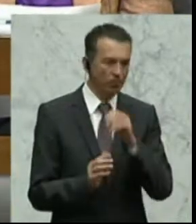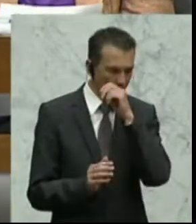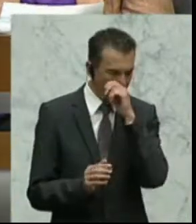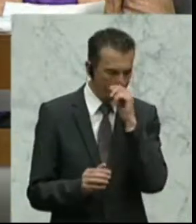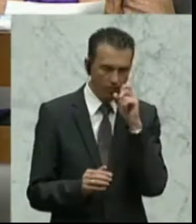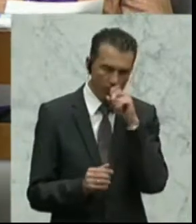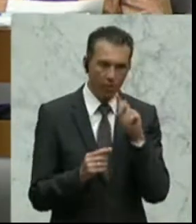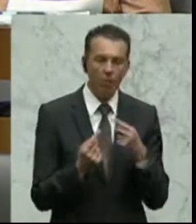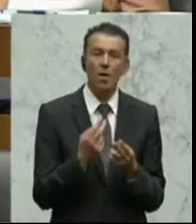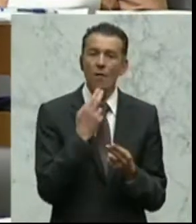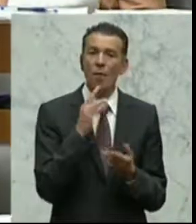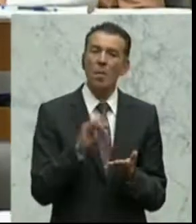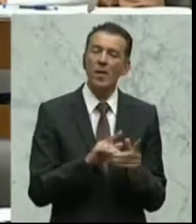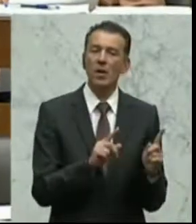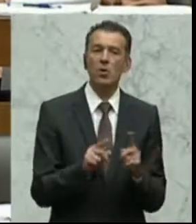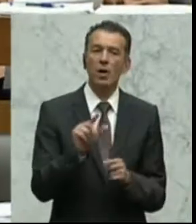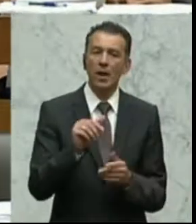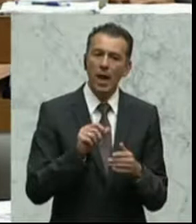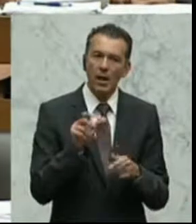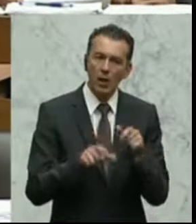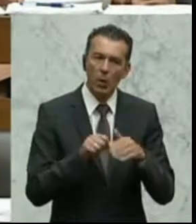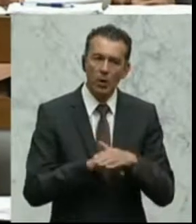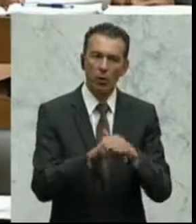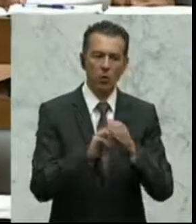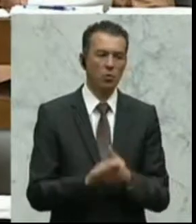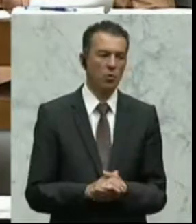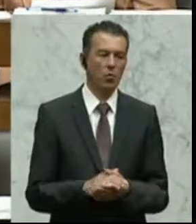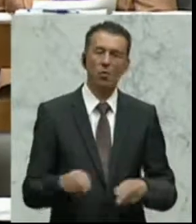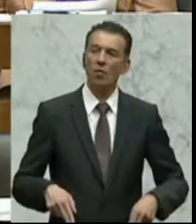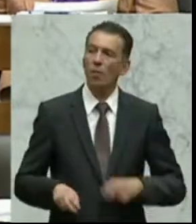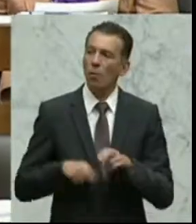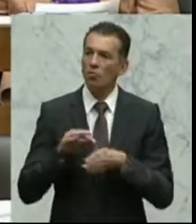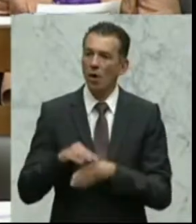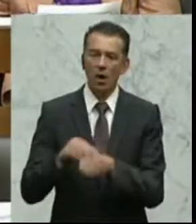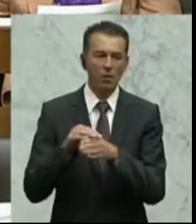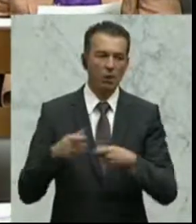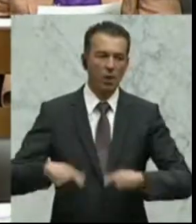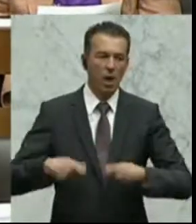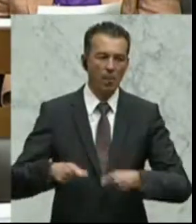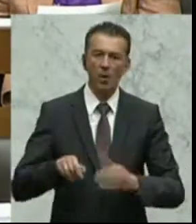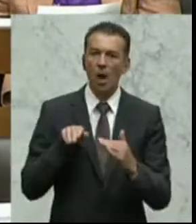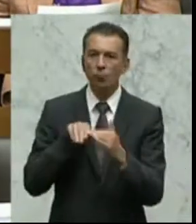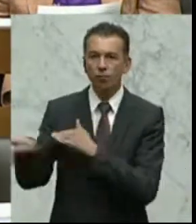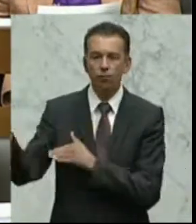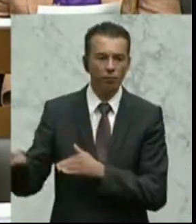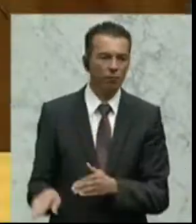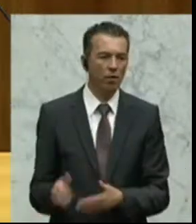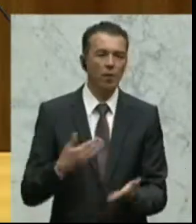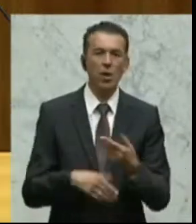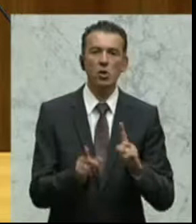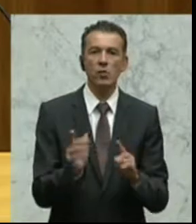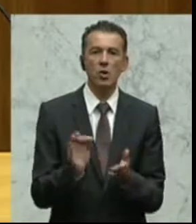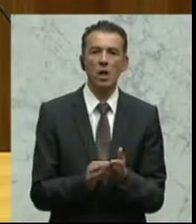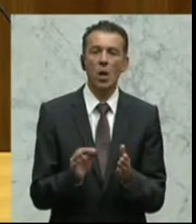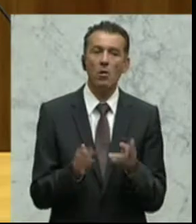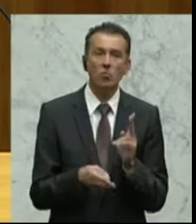Mittelstand, die kleinen Leute unterstützen. Wenn Sie die Vermögensteuer einführen, das Kapital haut ab. Der Wirtschaftsstandort wird geschädigt.